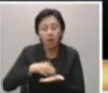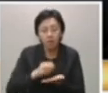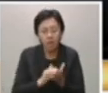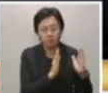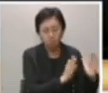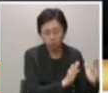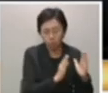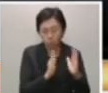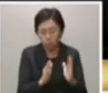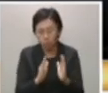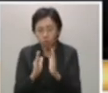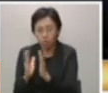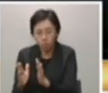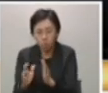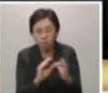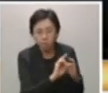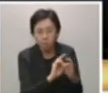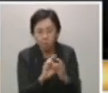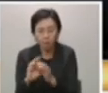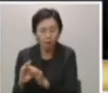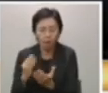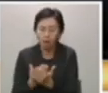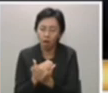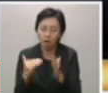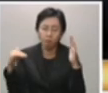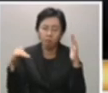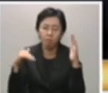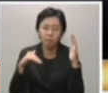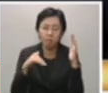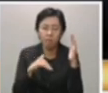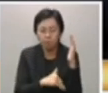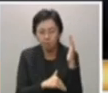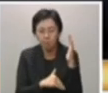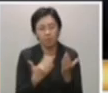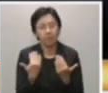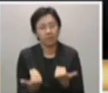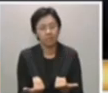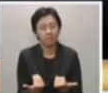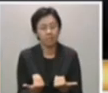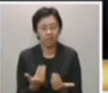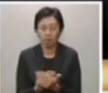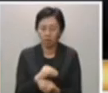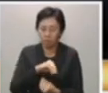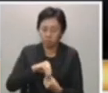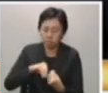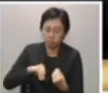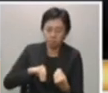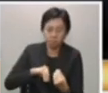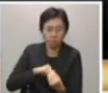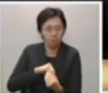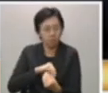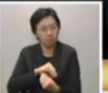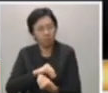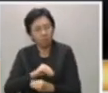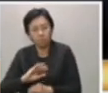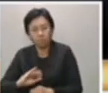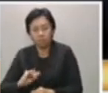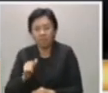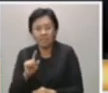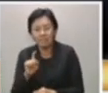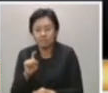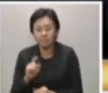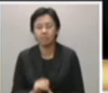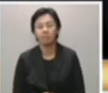านมามันทำให้เขาได้ย่ำแย่ไม่สามารถที่จะฟื้นตัวเงยหน้าขึ้นมาที่จะม